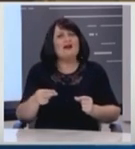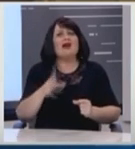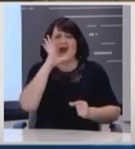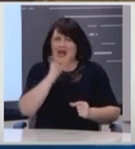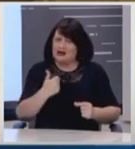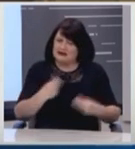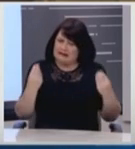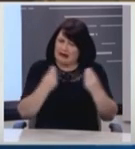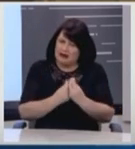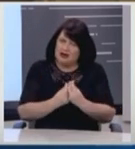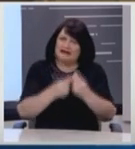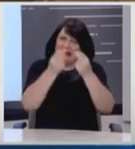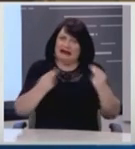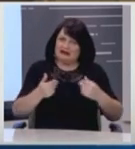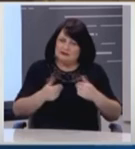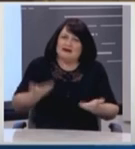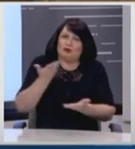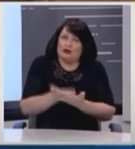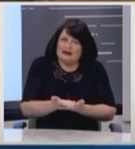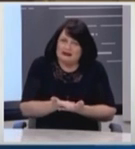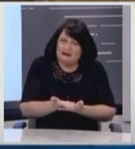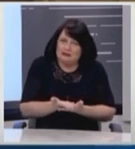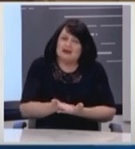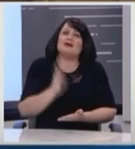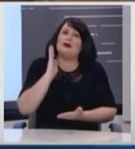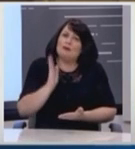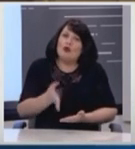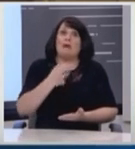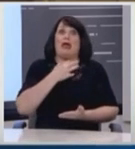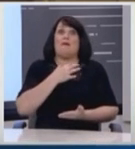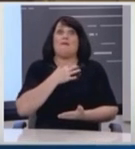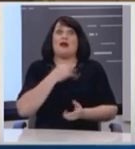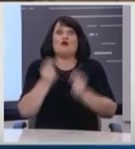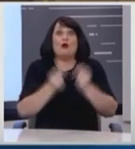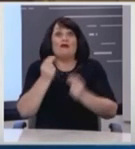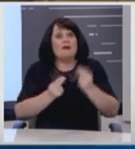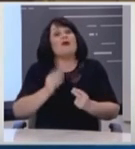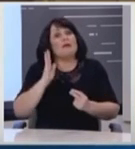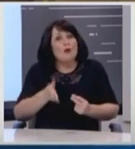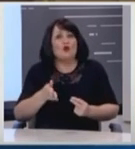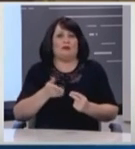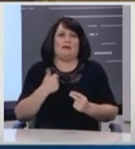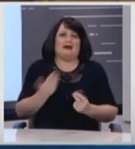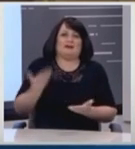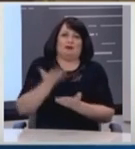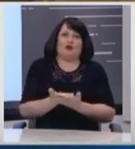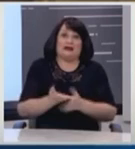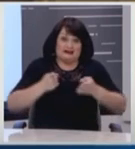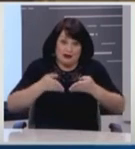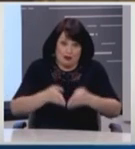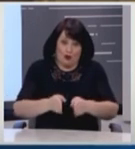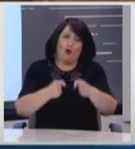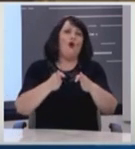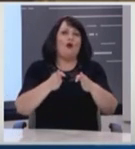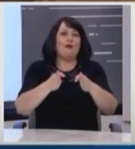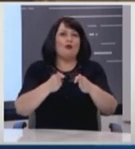ρεαλιστική και απαντά με συνέπεια στα σημερινά επίγοντα προβλήματα. Ανοίγει ταυτόχρονα δρόμο,